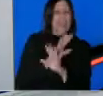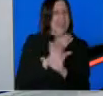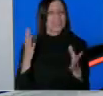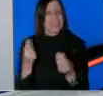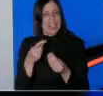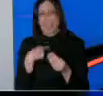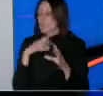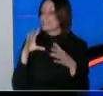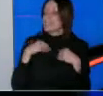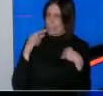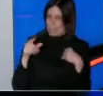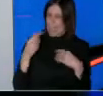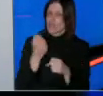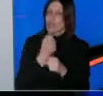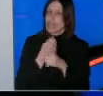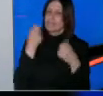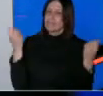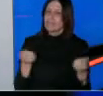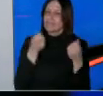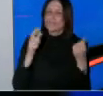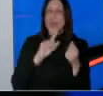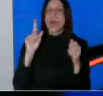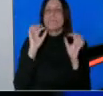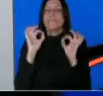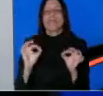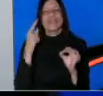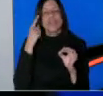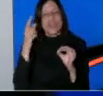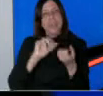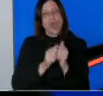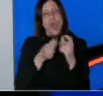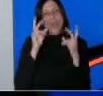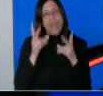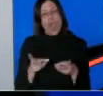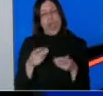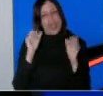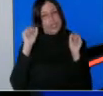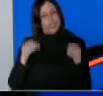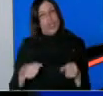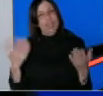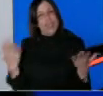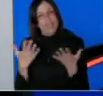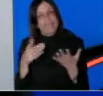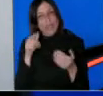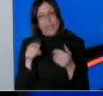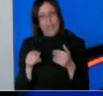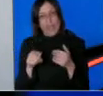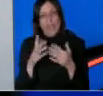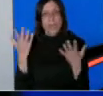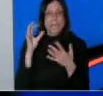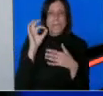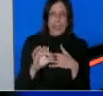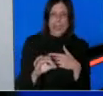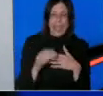כזה דבר. כשאתה עושה קמפיין כזה, אתה לא באמת יודע או יכול לשלוט... איפה אתה פוגע... איפה אתה יודע מי מצביע?